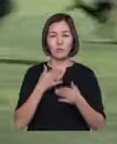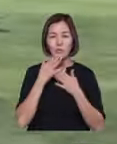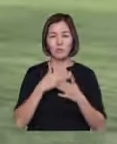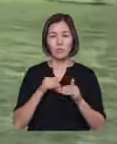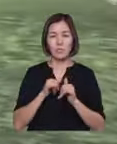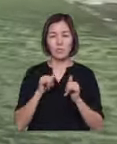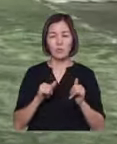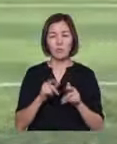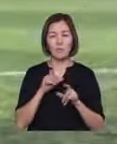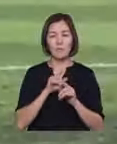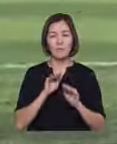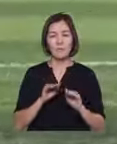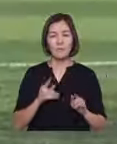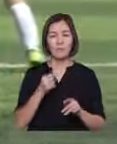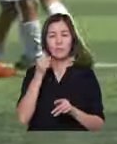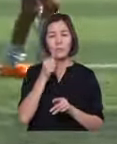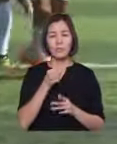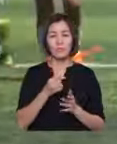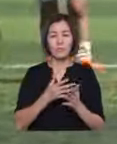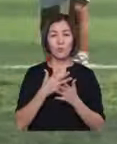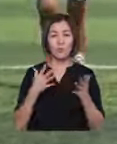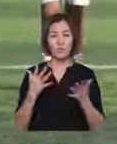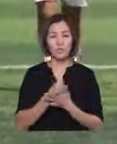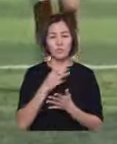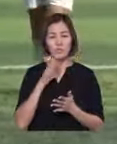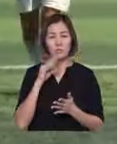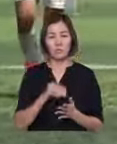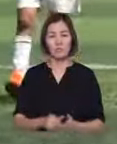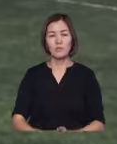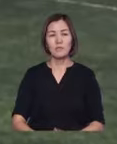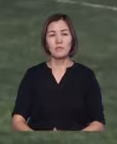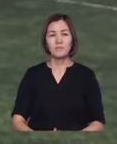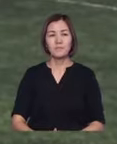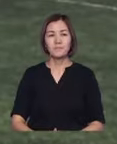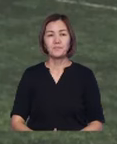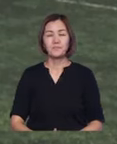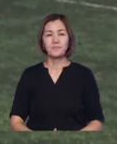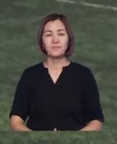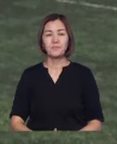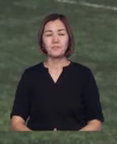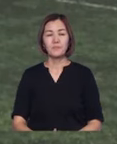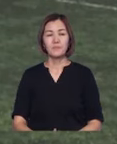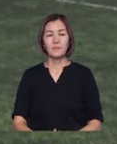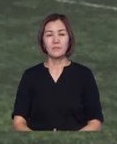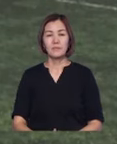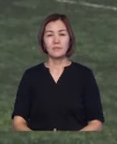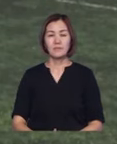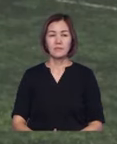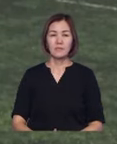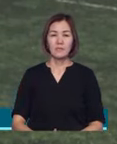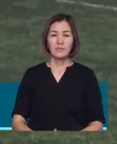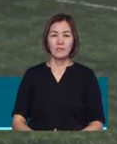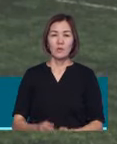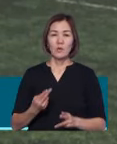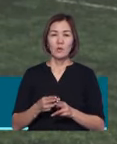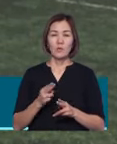келеді. Мекеме шәкірттері бір жыл ішінде айтарлықтай нәтижеге қол жеткізген. За этот год наши дети добились колоссальных успехов.